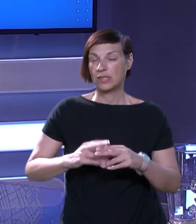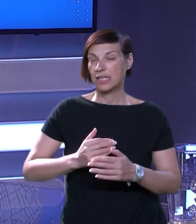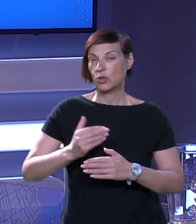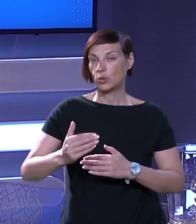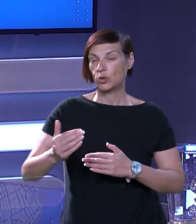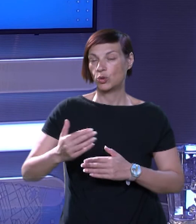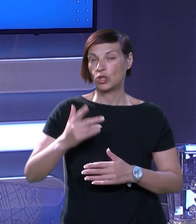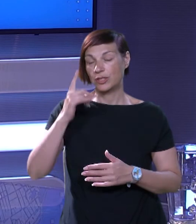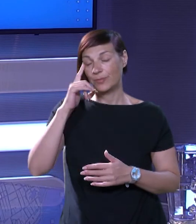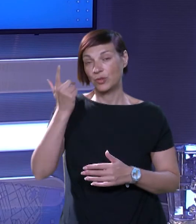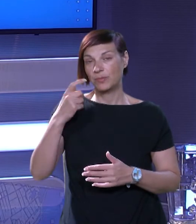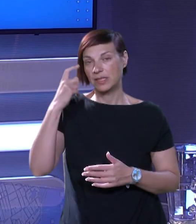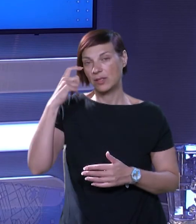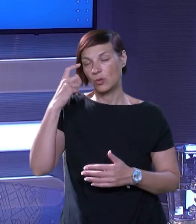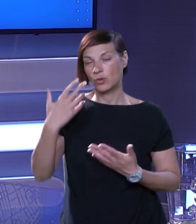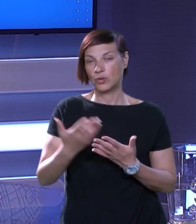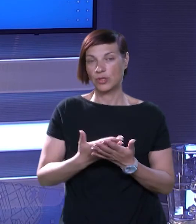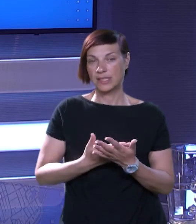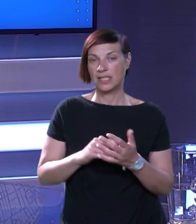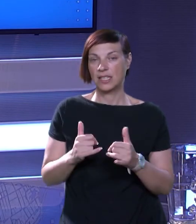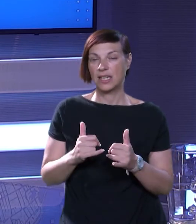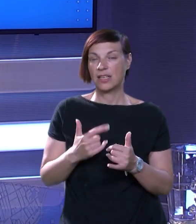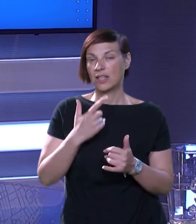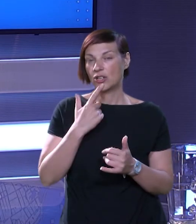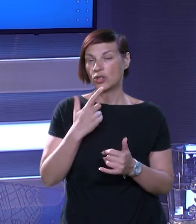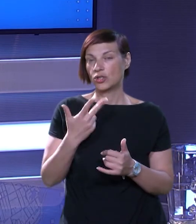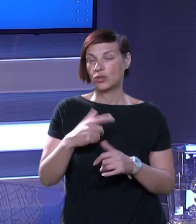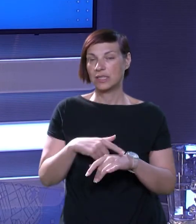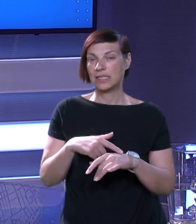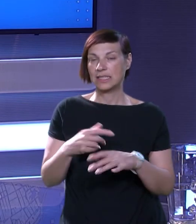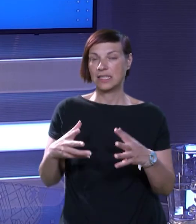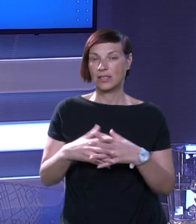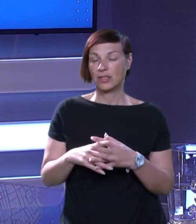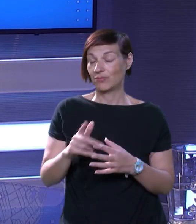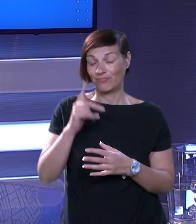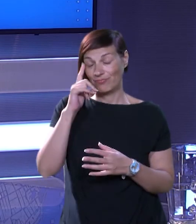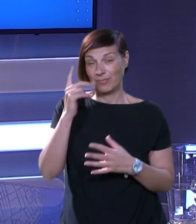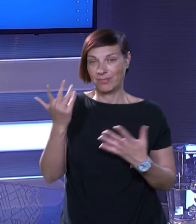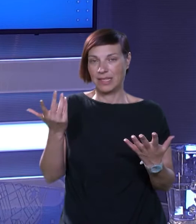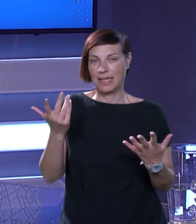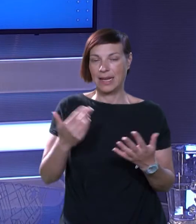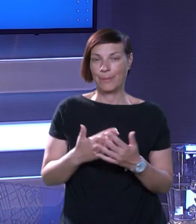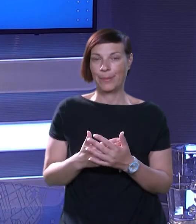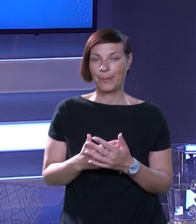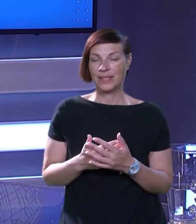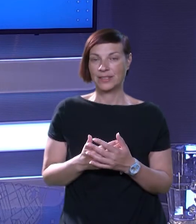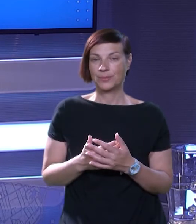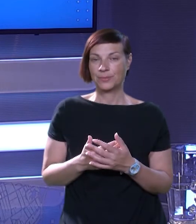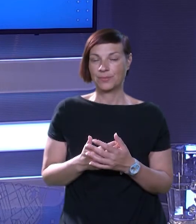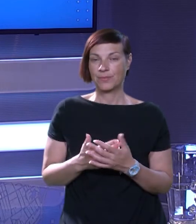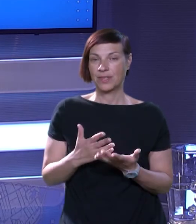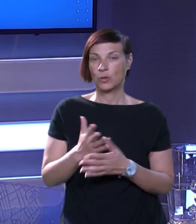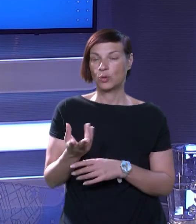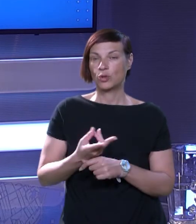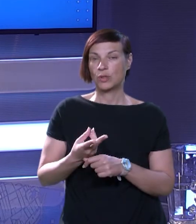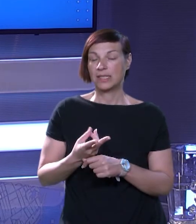ostaju duže. I u smislu nekog kulturnog sadržaja, naravno da ljudi koji su 3 sata u gradu im ne pada na pamet, mislim,